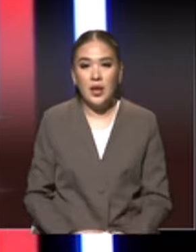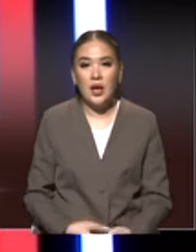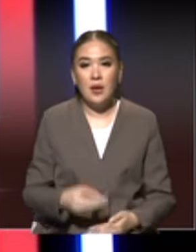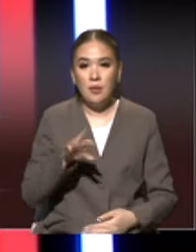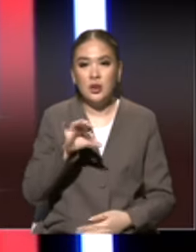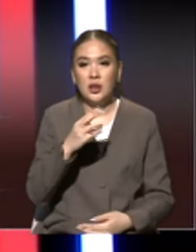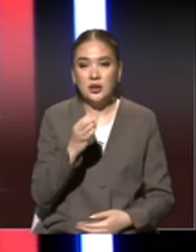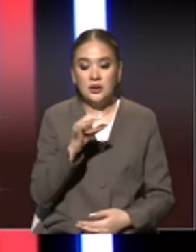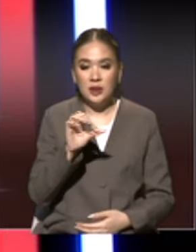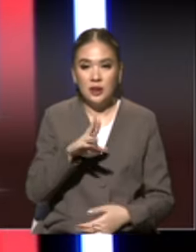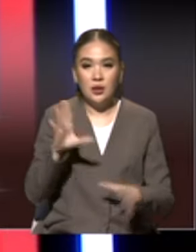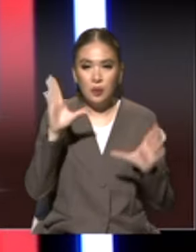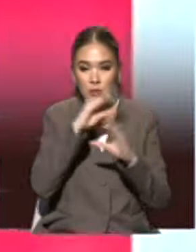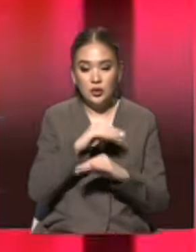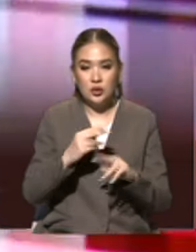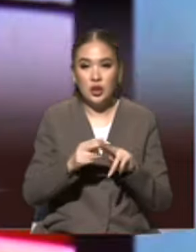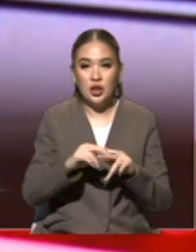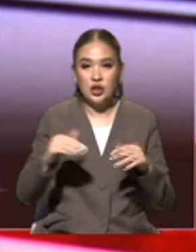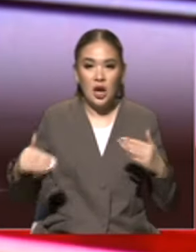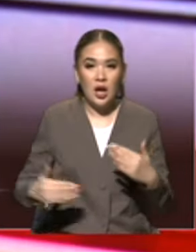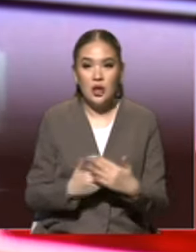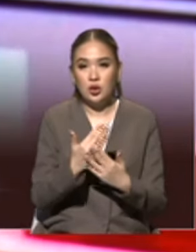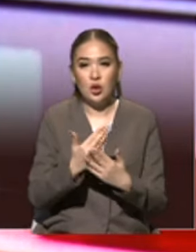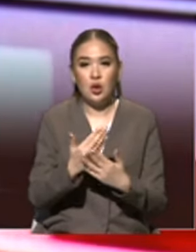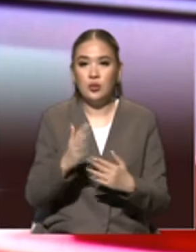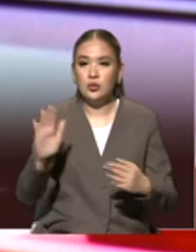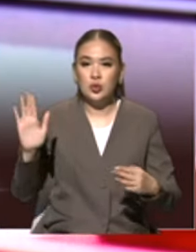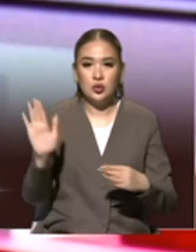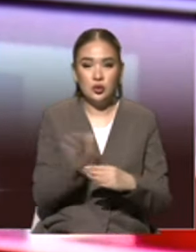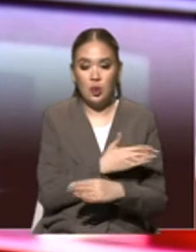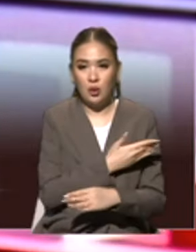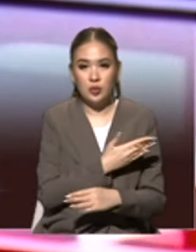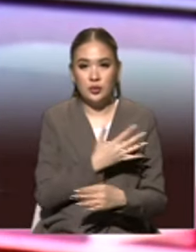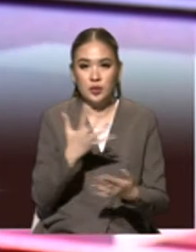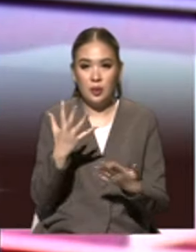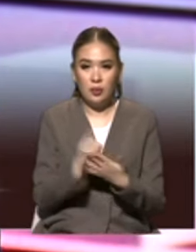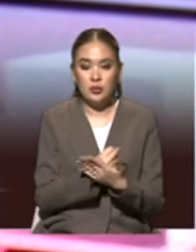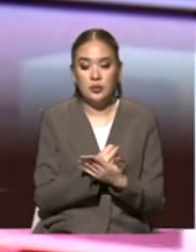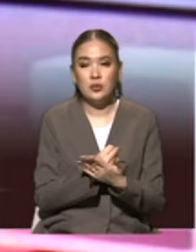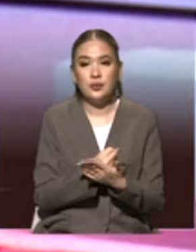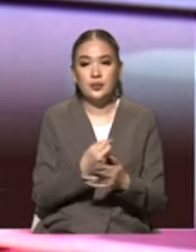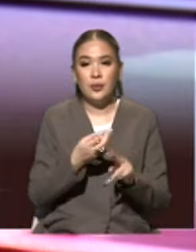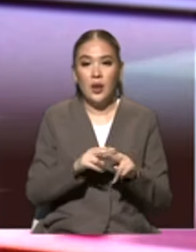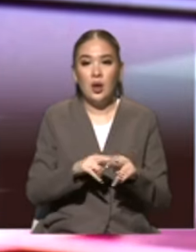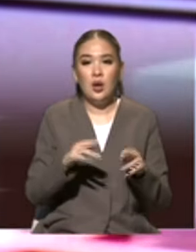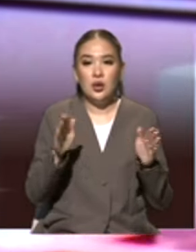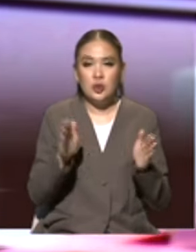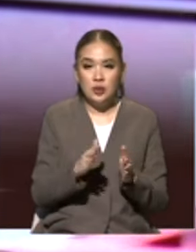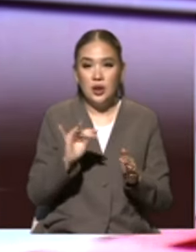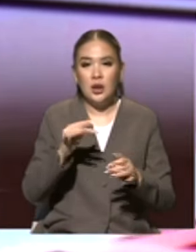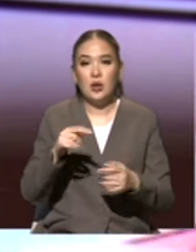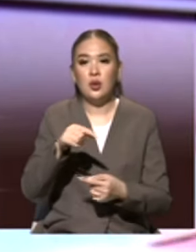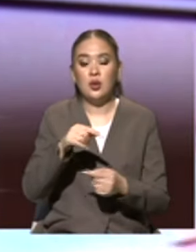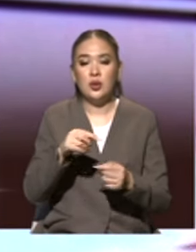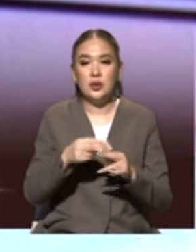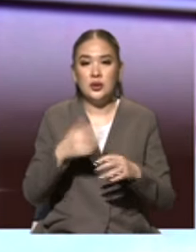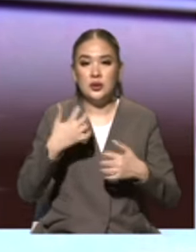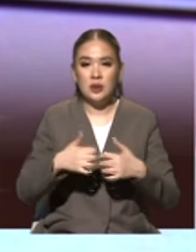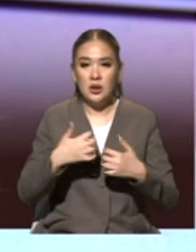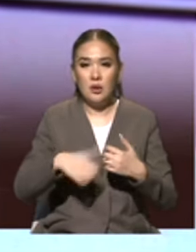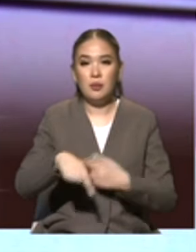тапсырыс алу мүмкіндігі заң арқылы мүлде жойылып кетті, толықтай жойылып кетті. Заң арқылы, яғни шағын және орта бизнес дамуына тыйым